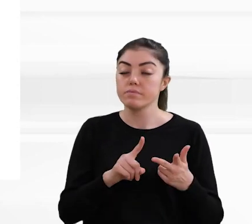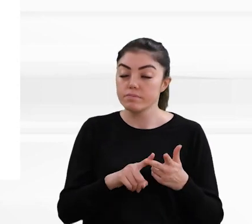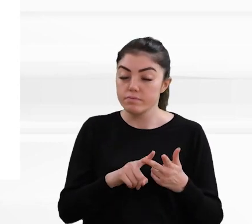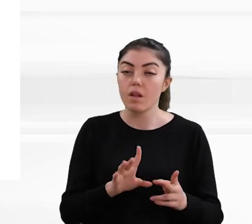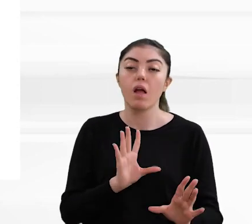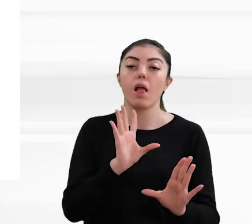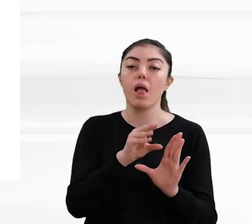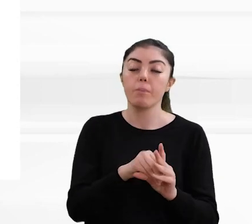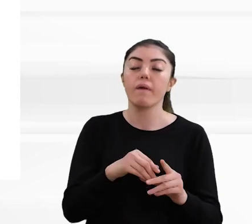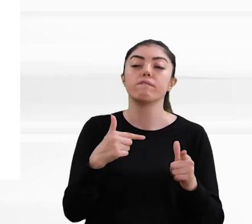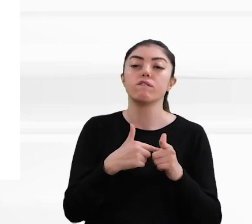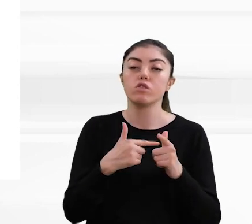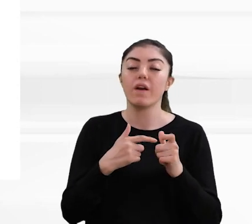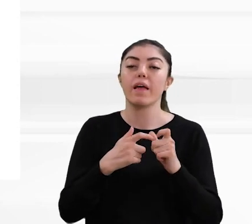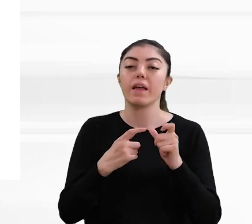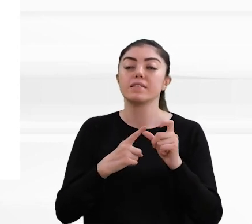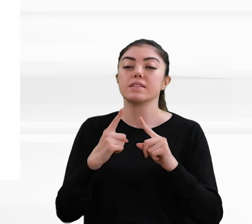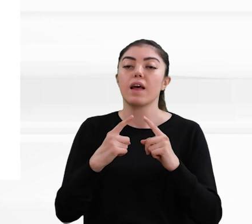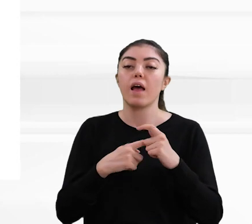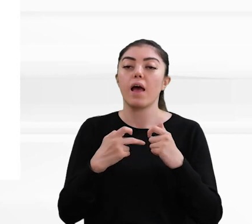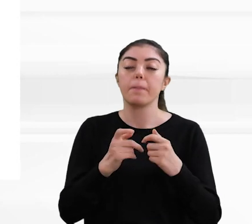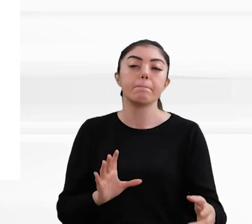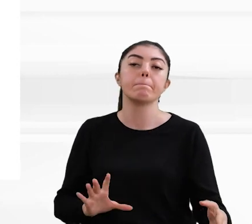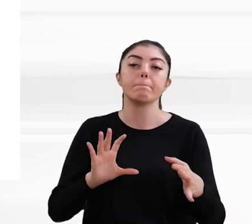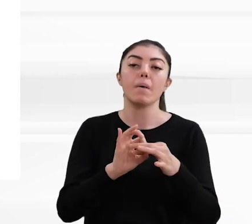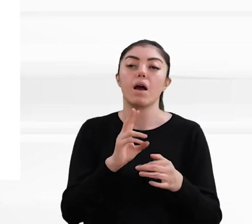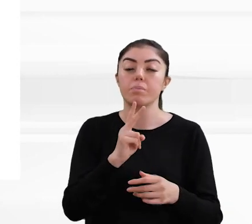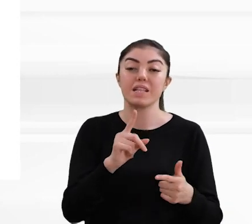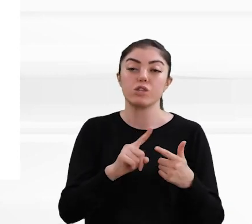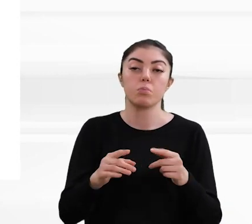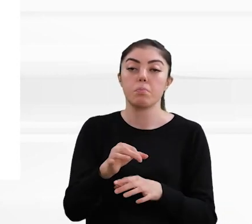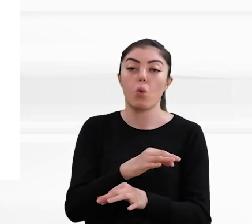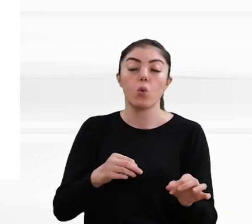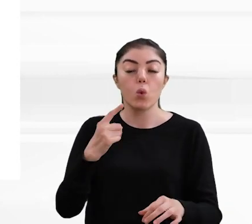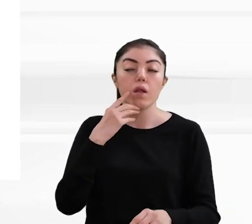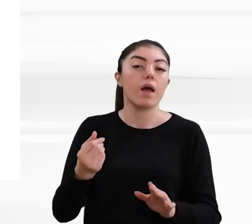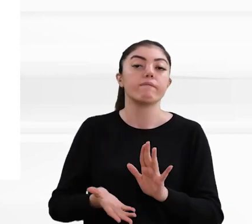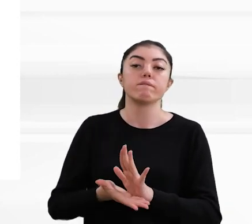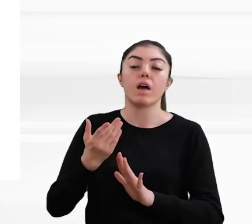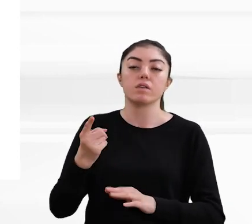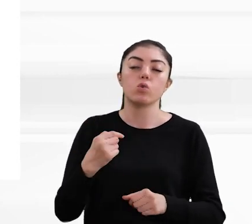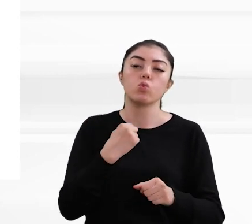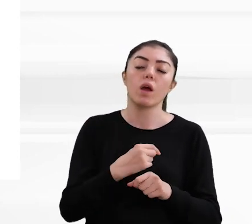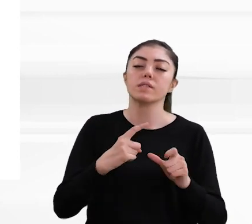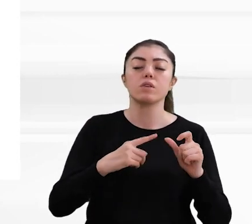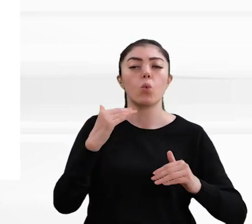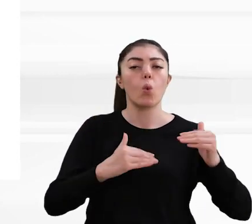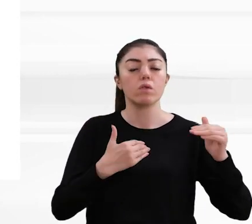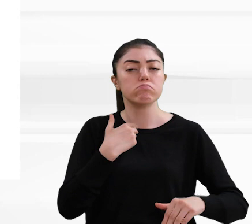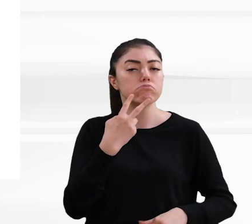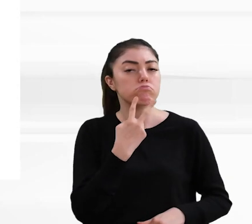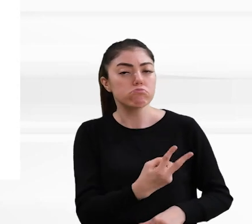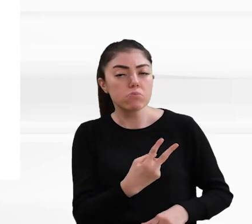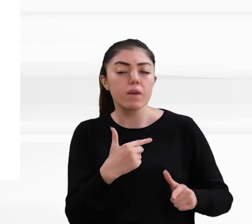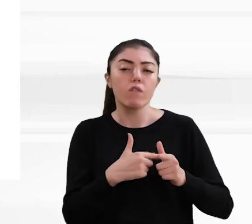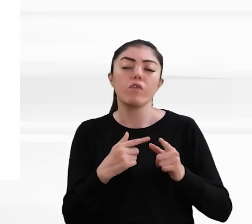içerdiği fosfor Ester bağı sayısı ikinci DNA molekülünden daha fazladır puan istersin oranına bakarak ne bu